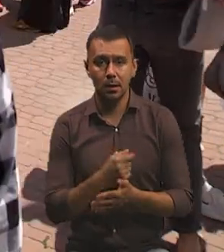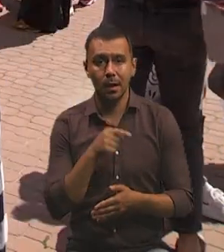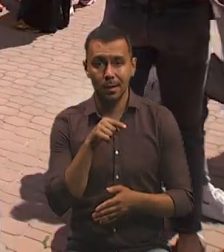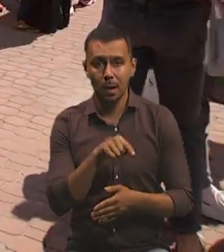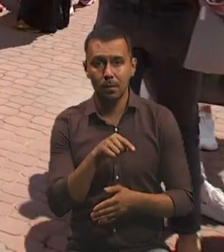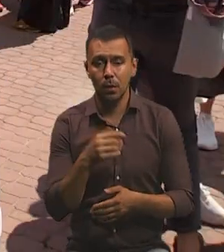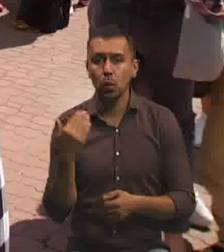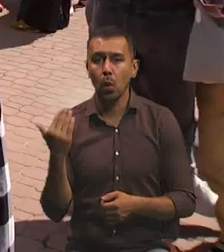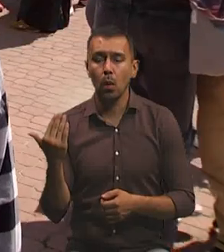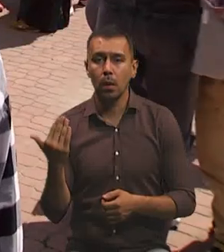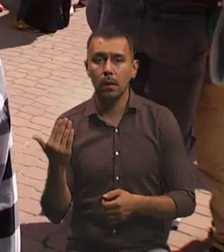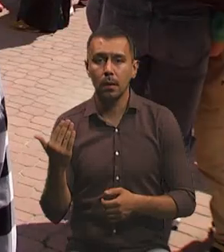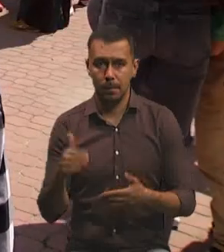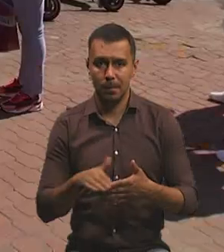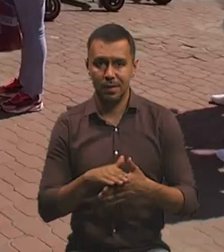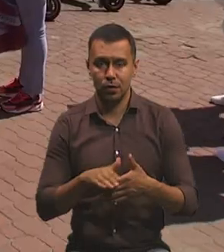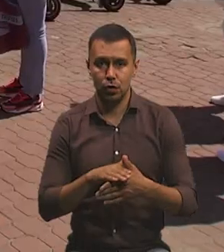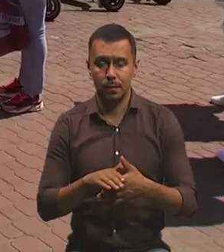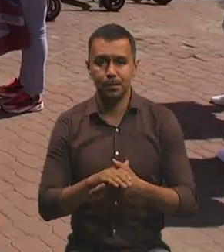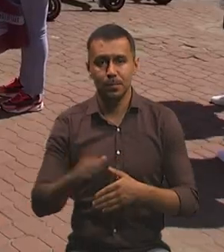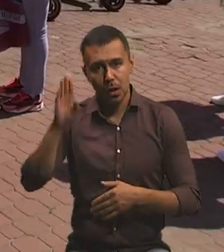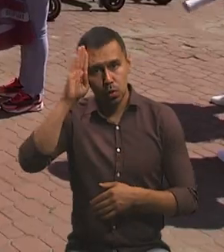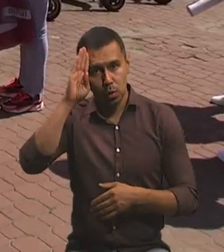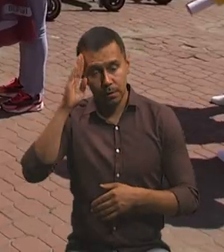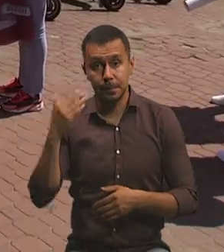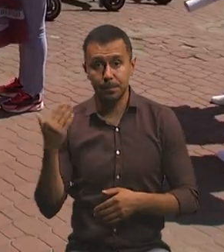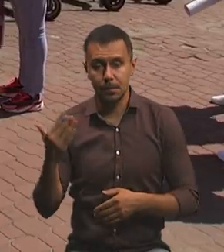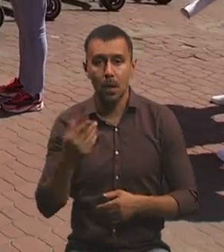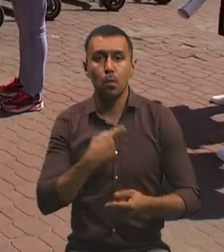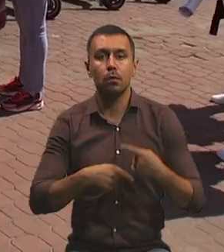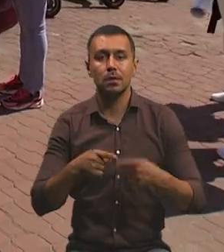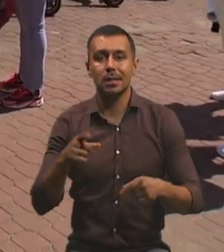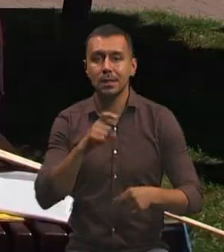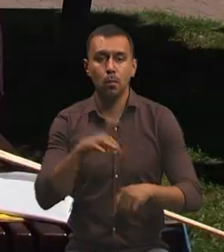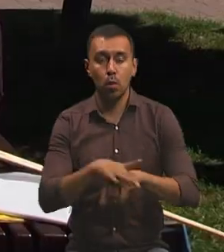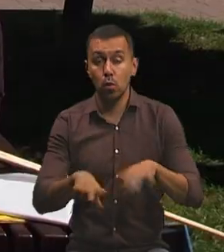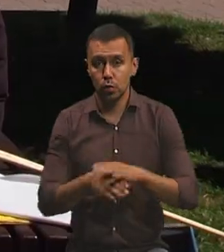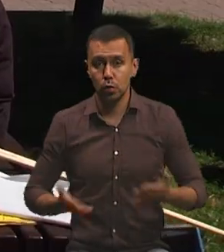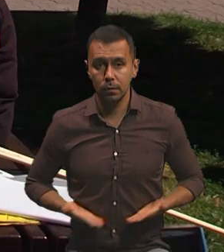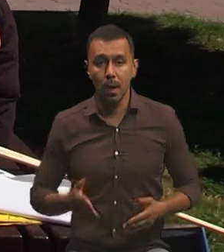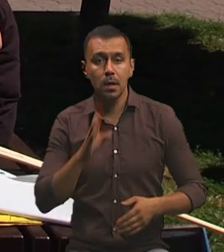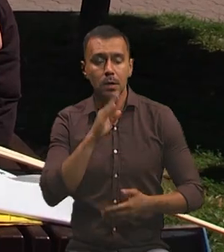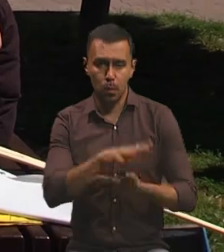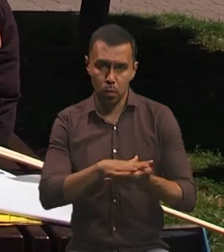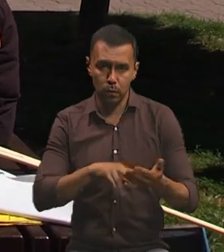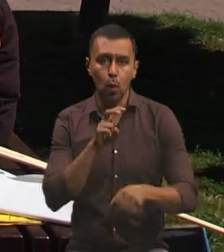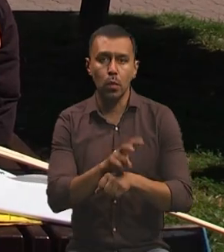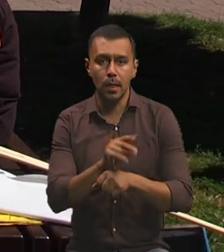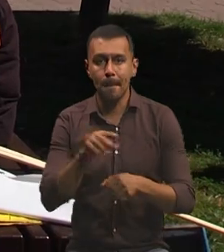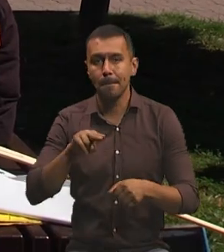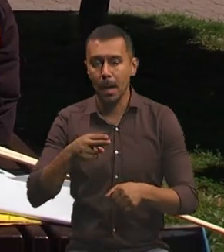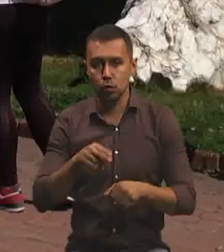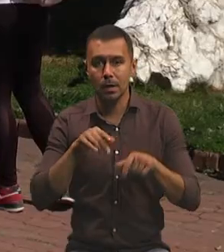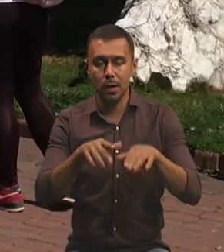ньому його прізвище. Чоловік Тетяни Абрамової повернувся з полону живим. Проте жінка продовжує ходити на